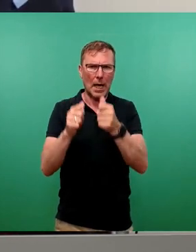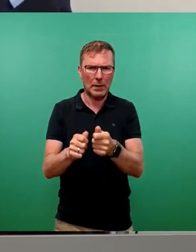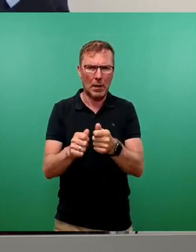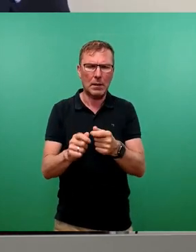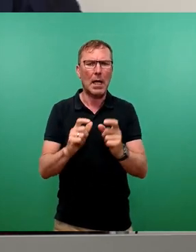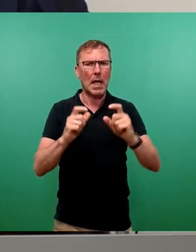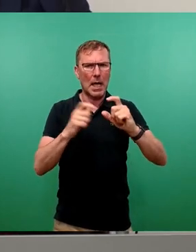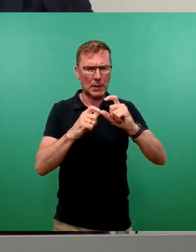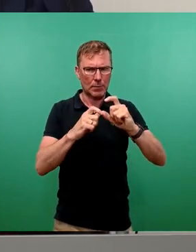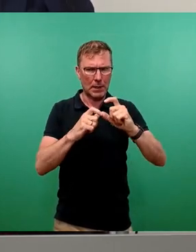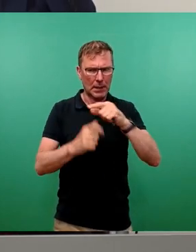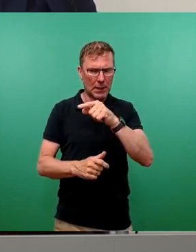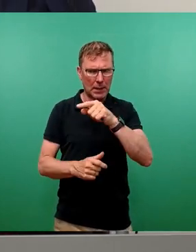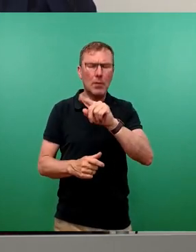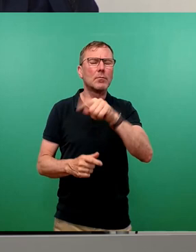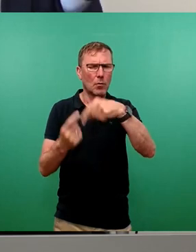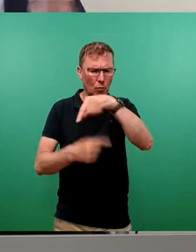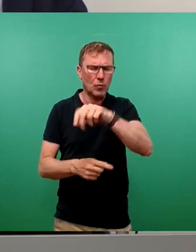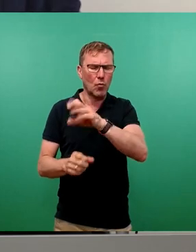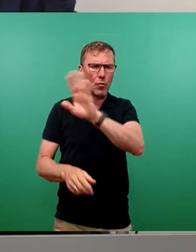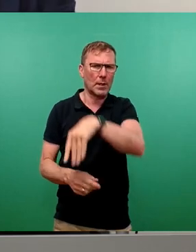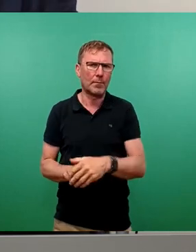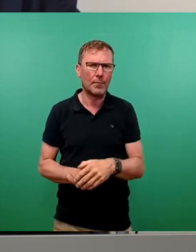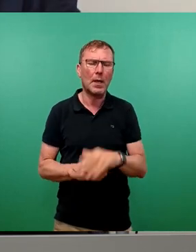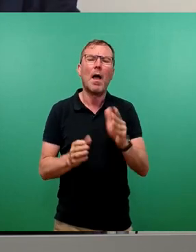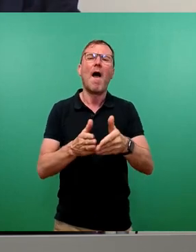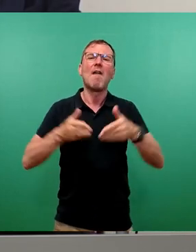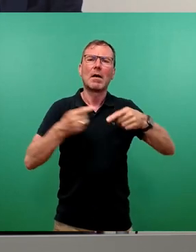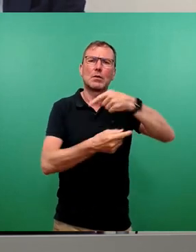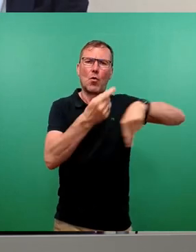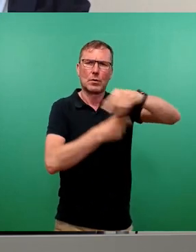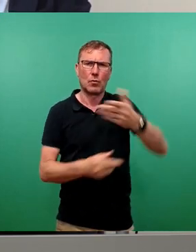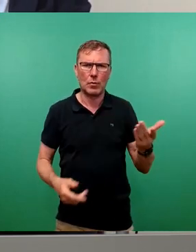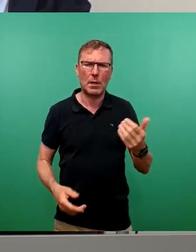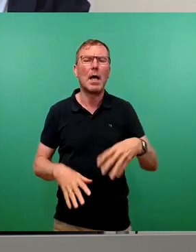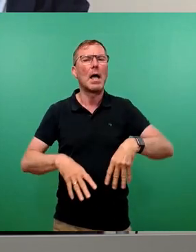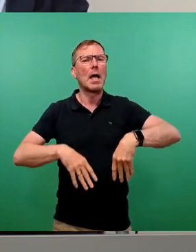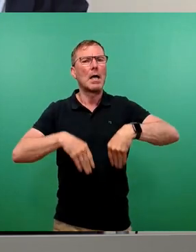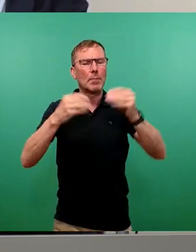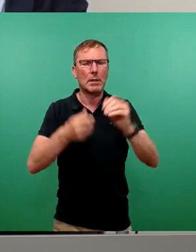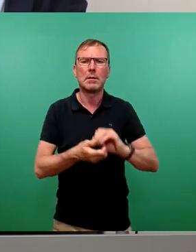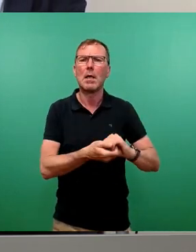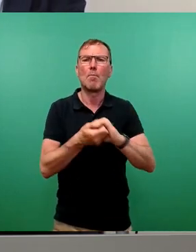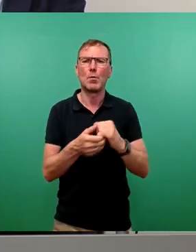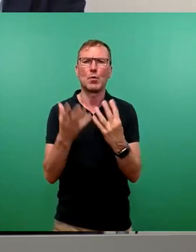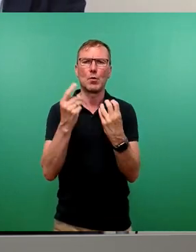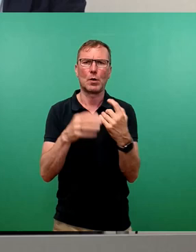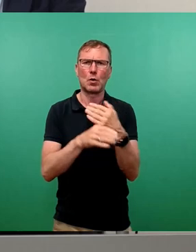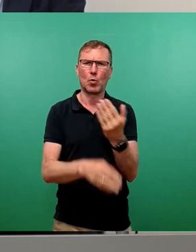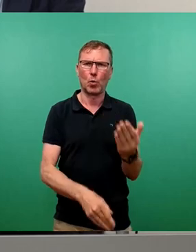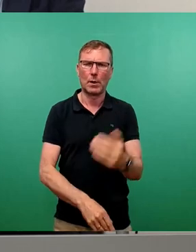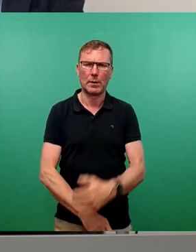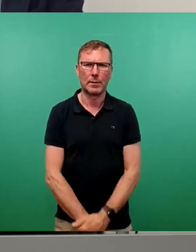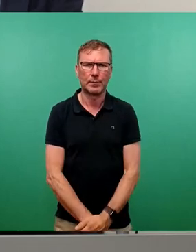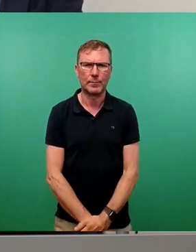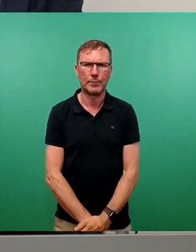Runde machen? Dann steigen wir ein in die Fraktionsrunde und die beginnt mit Bündnis 90 die Grünen.